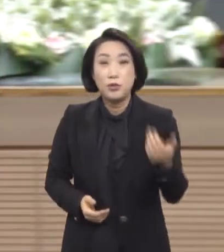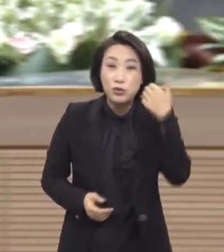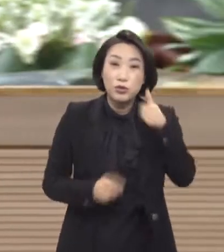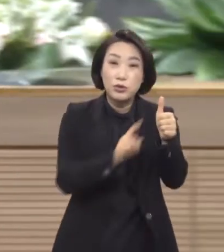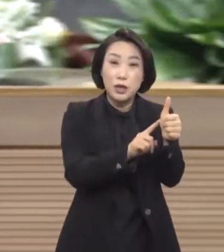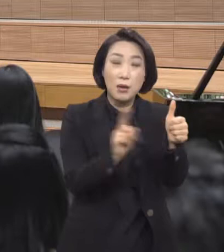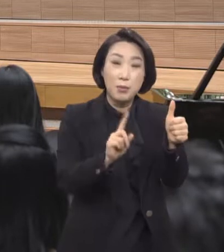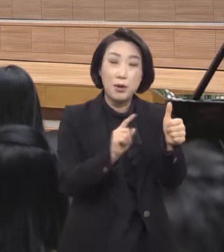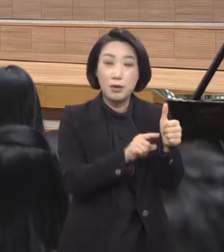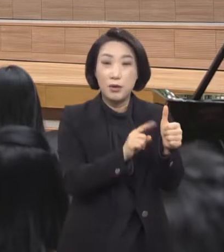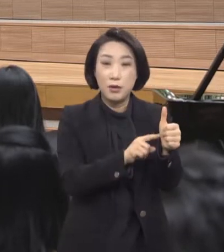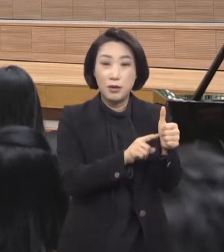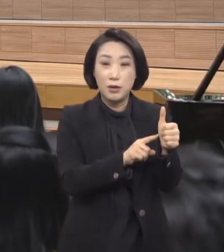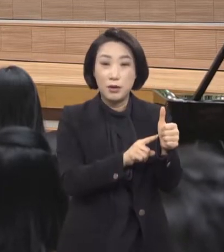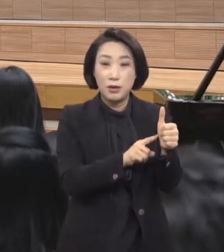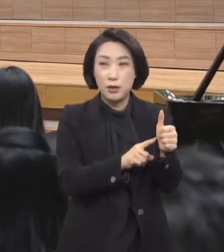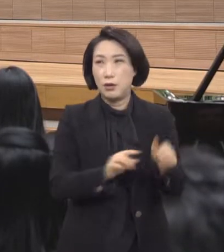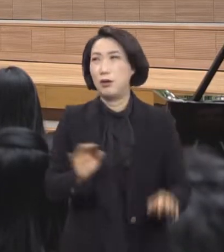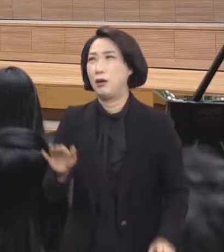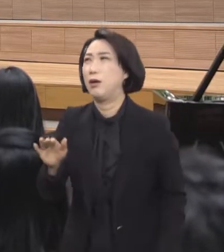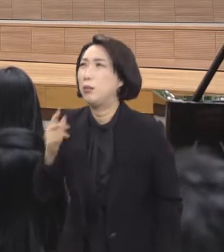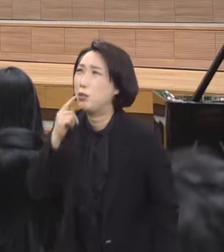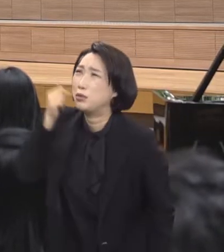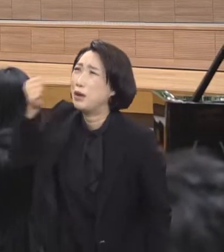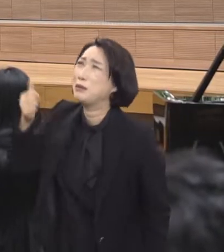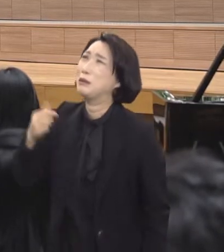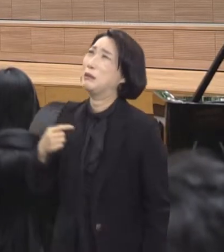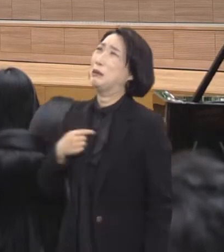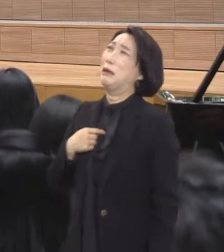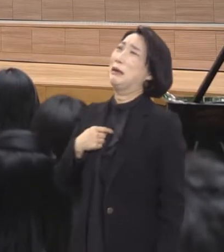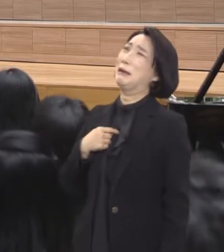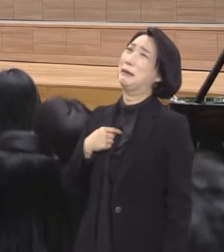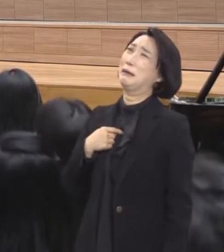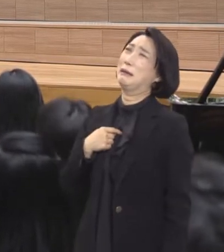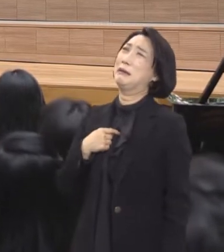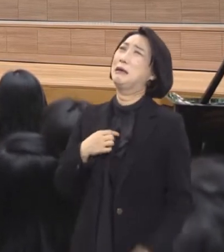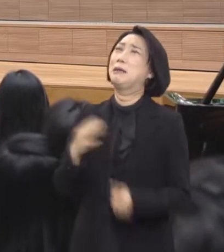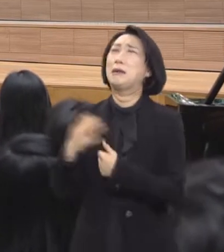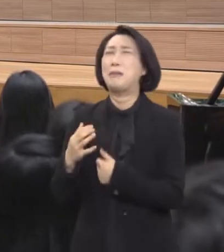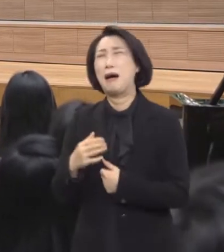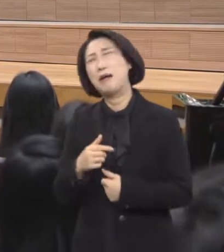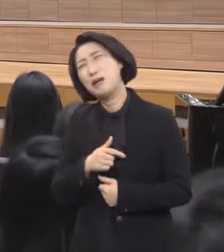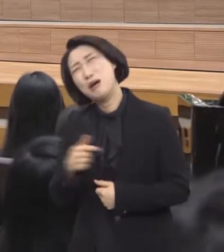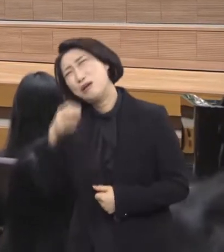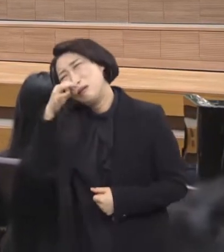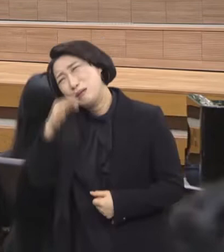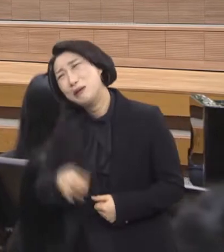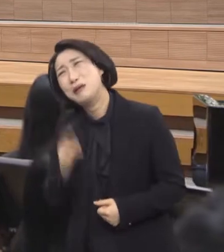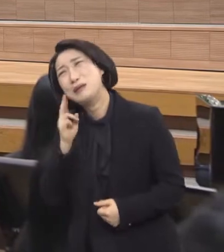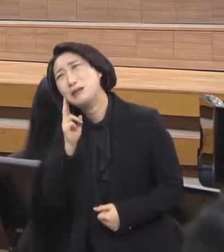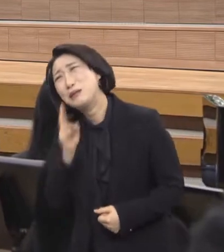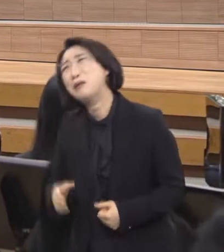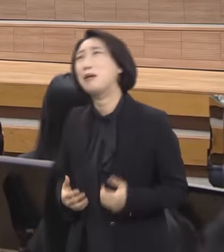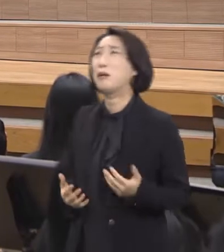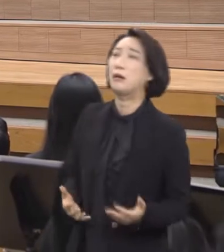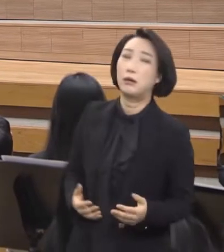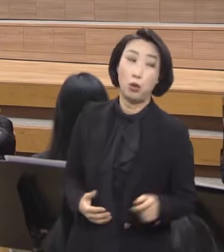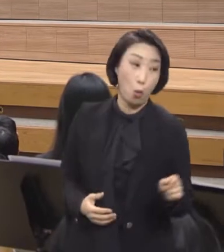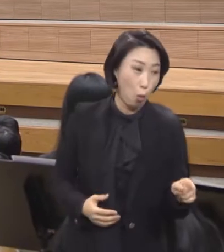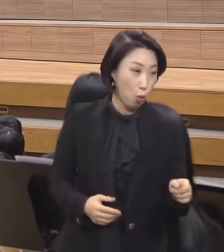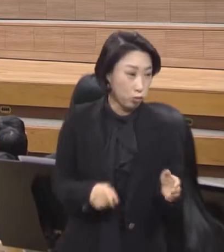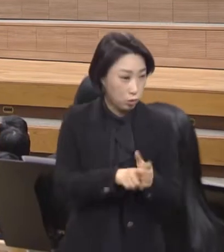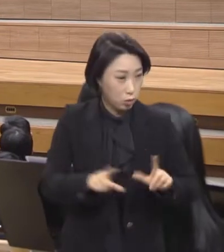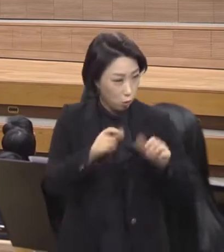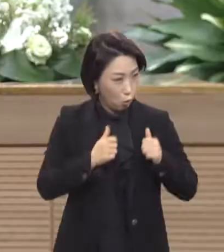사람은 목사님 저는요 핍박이 너무 심해요. 너